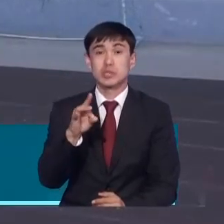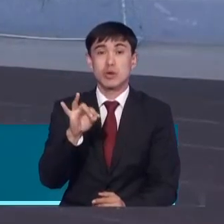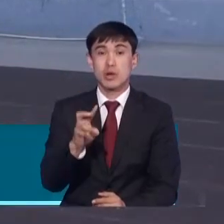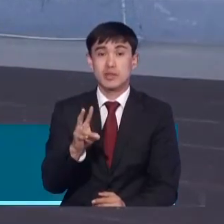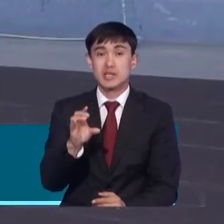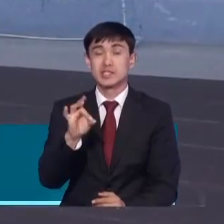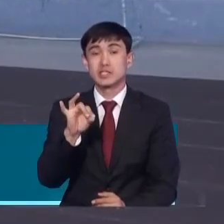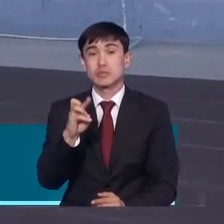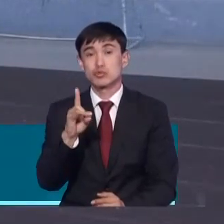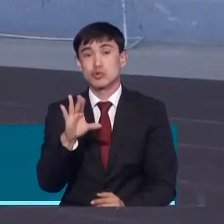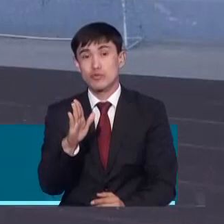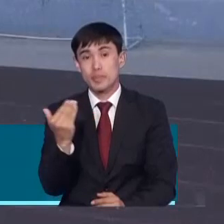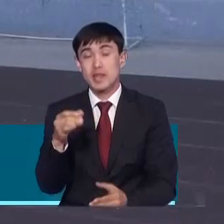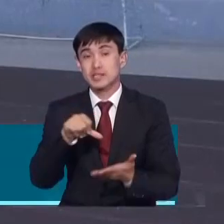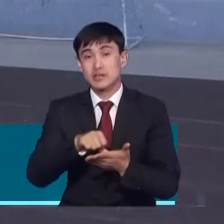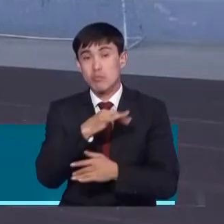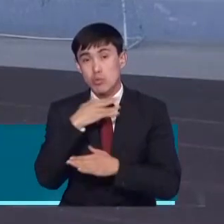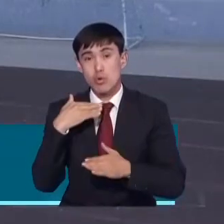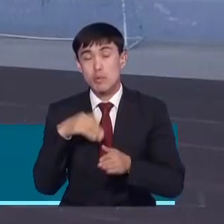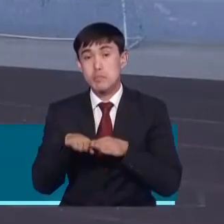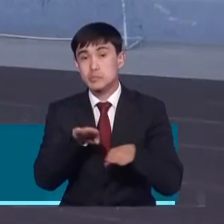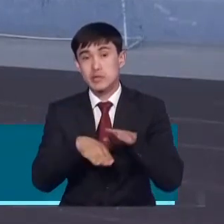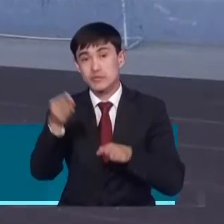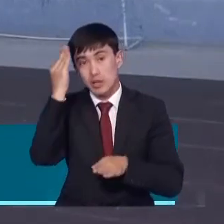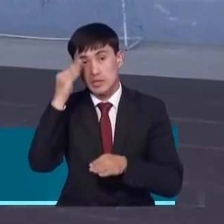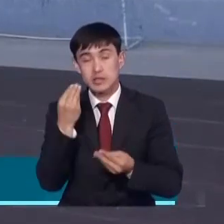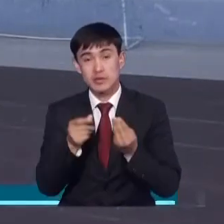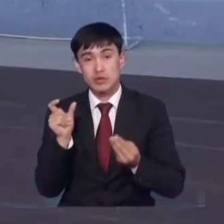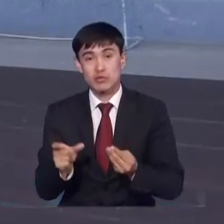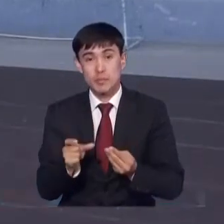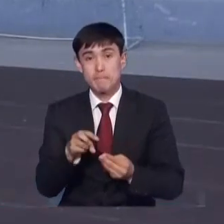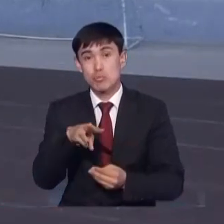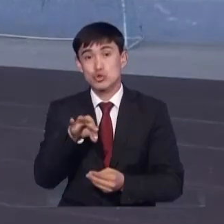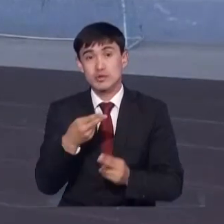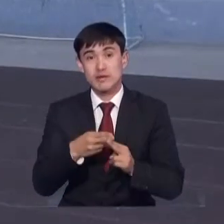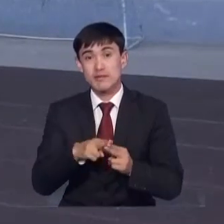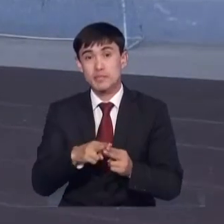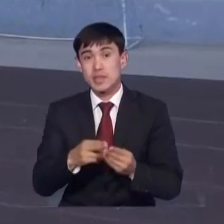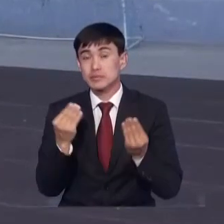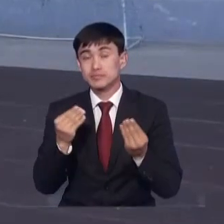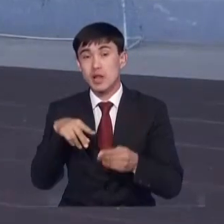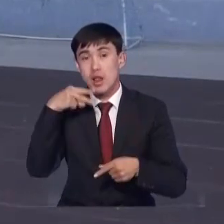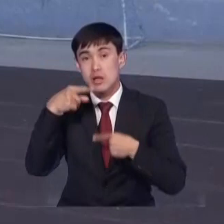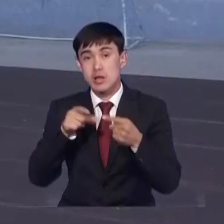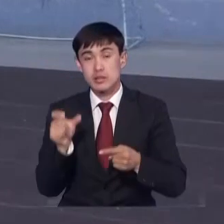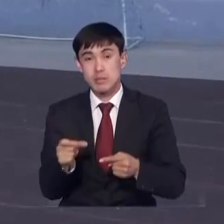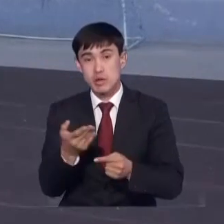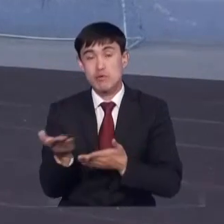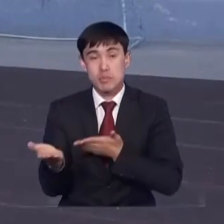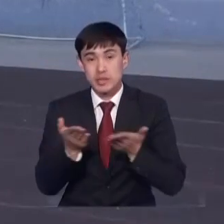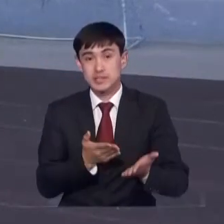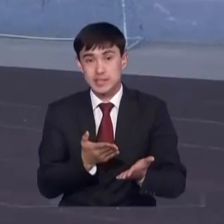серикжан мужиков в составе много перспективных талантливых игроков мужиков - это вообще Живая легенда и мы его